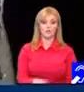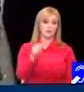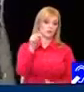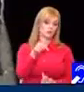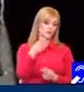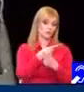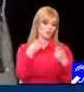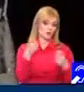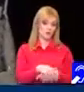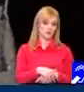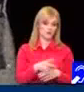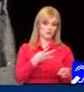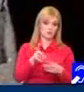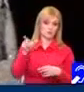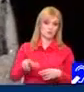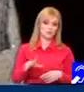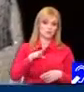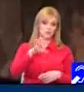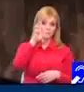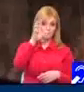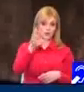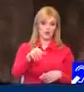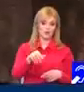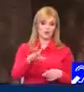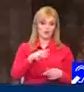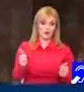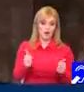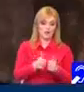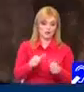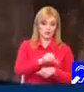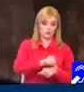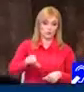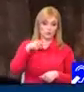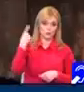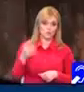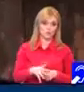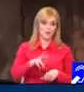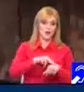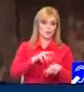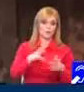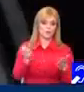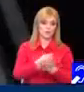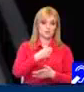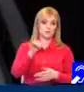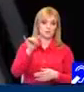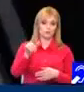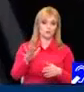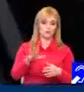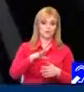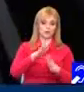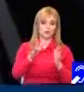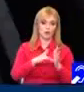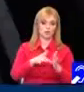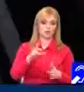Potrivit datelor operative, teroristul provenea dintr-o țară din apropierea frontierelor Federației Ruse. Poliția a găsit la locul incidentului, în